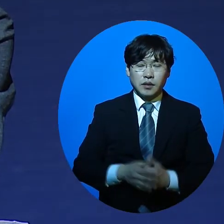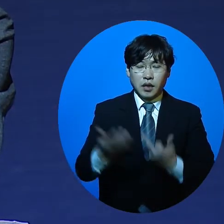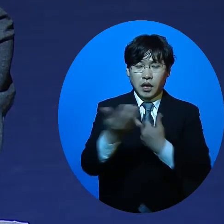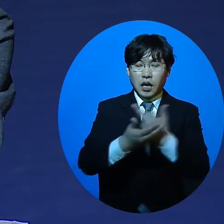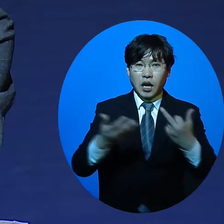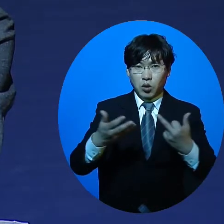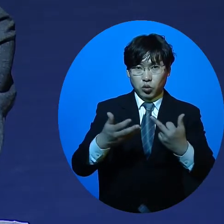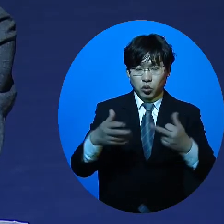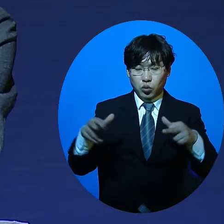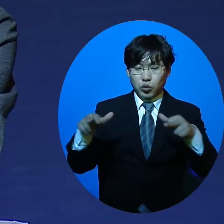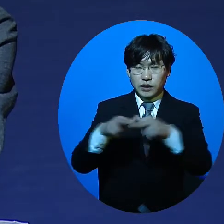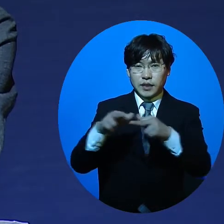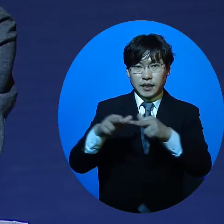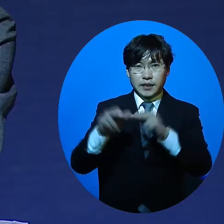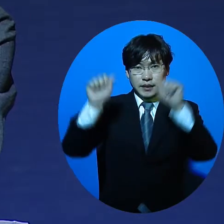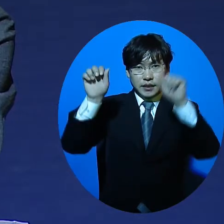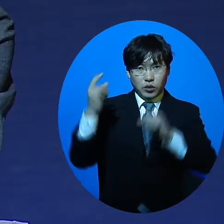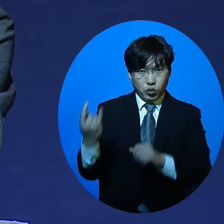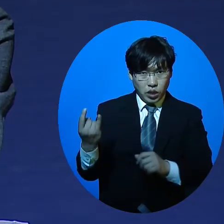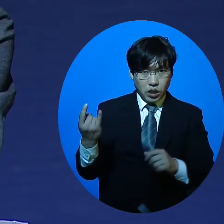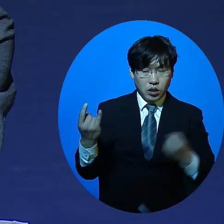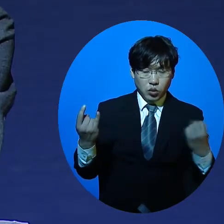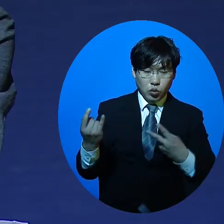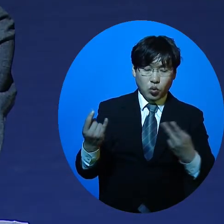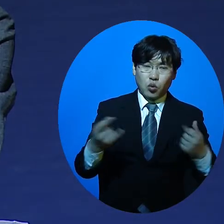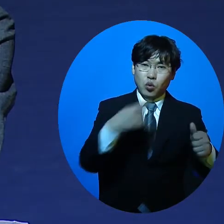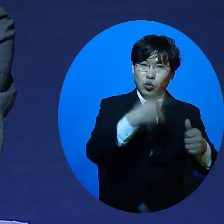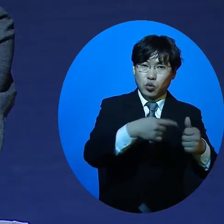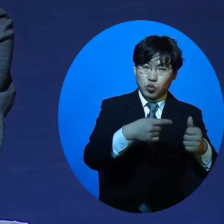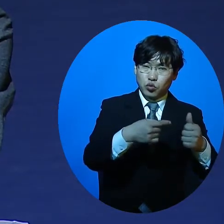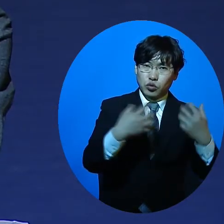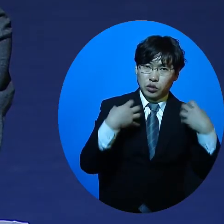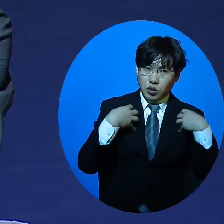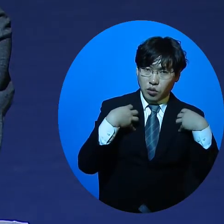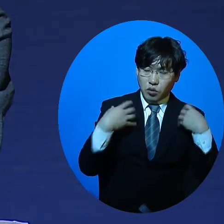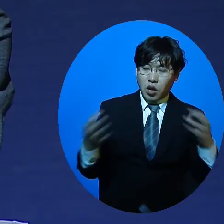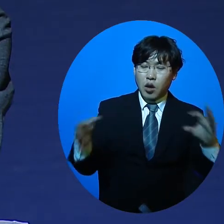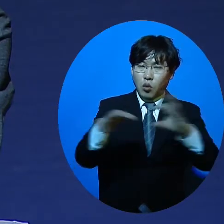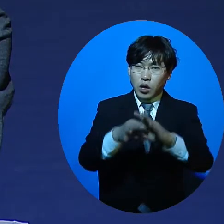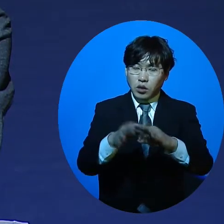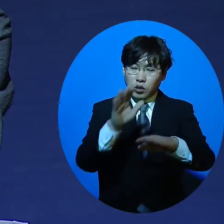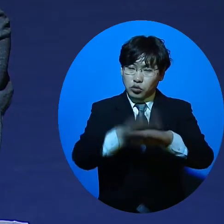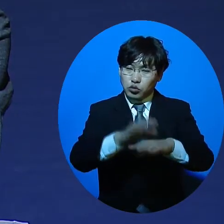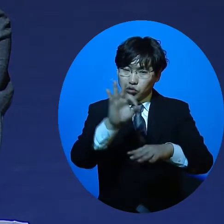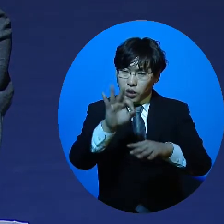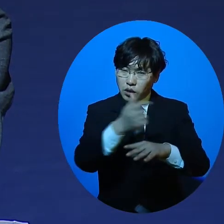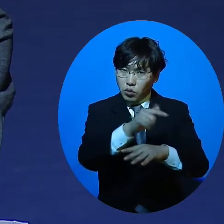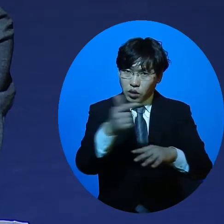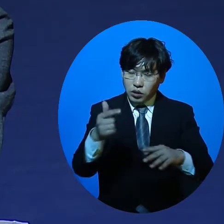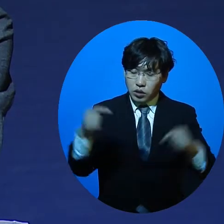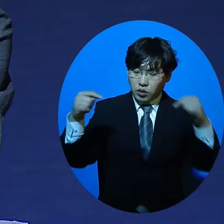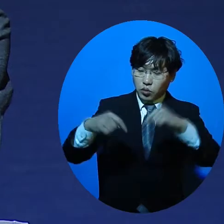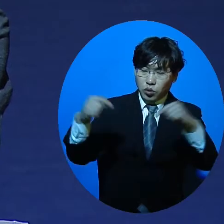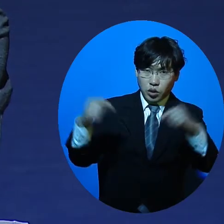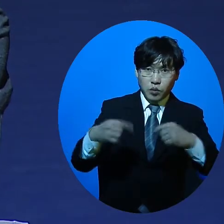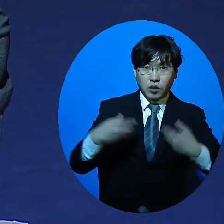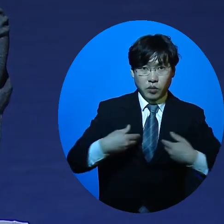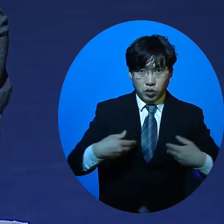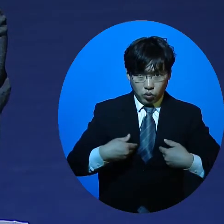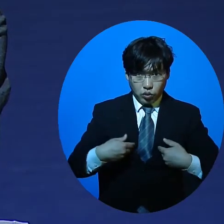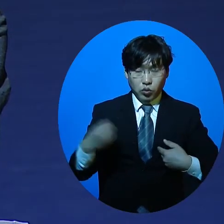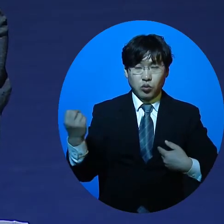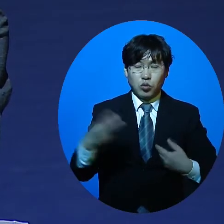저희 강원도교육청의 그 유관 기관끼리 인센티브에 대한 부분들은 논의해야 되고 또